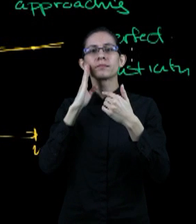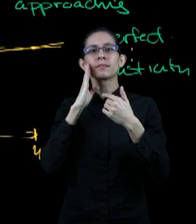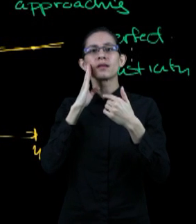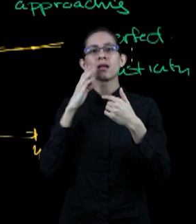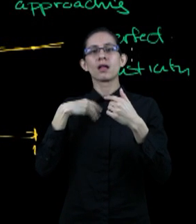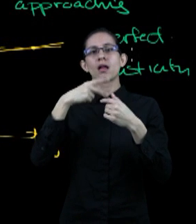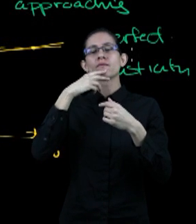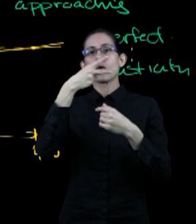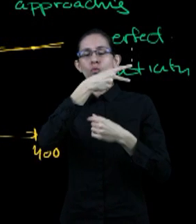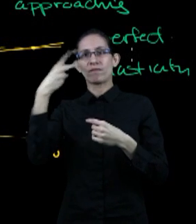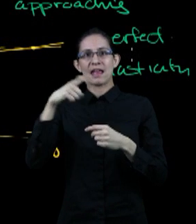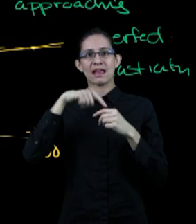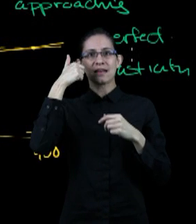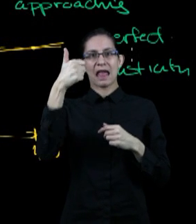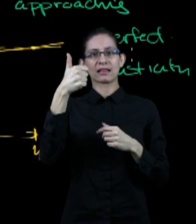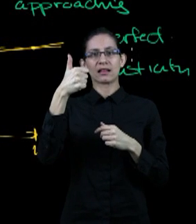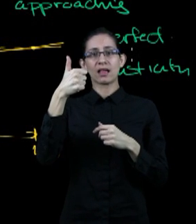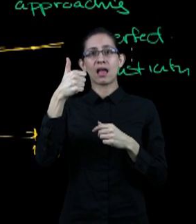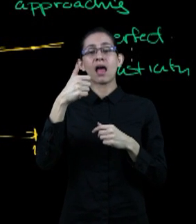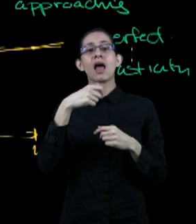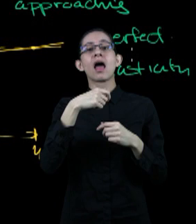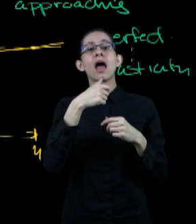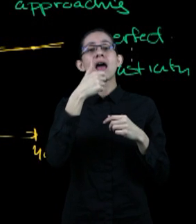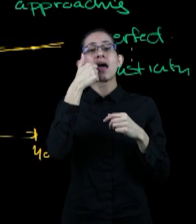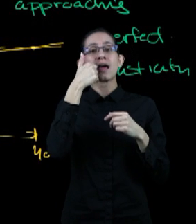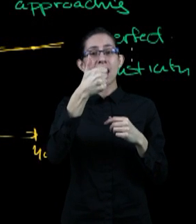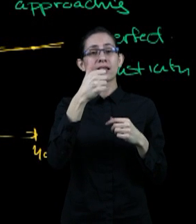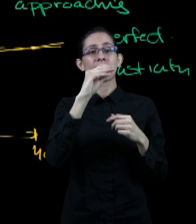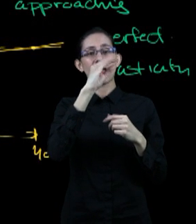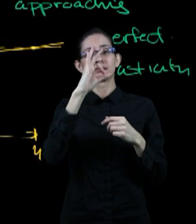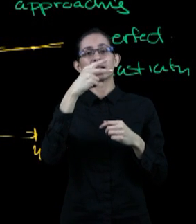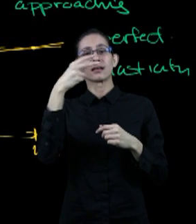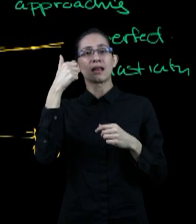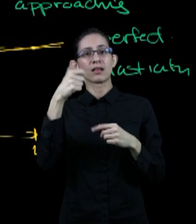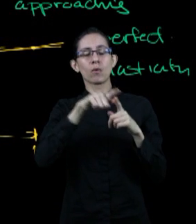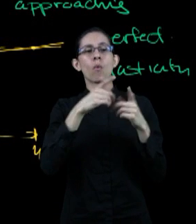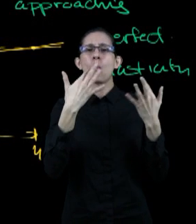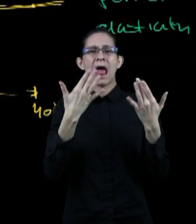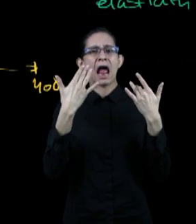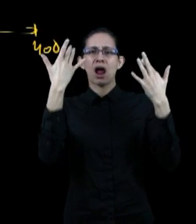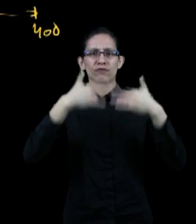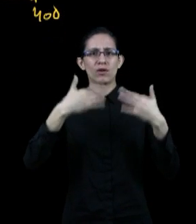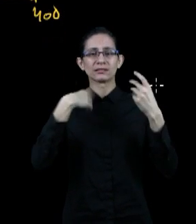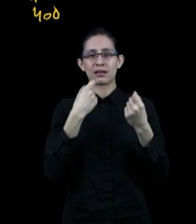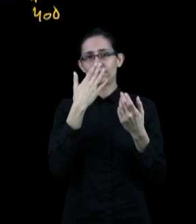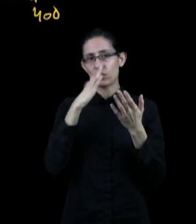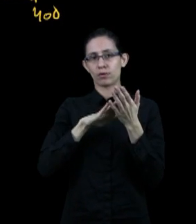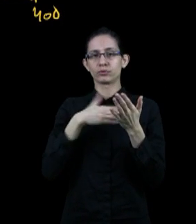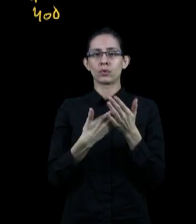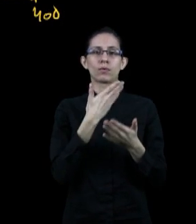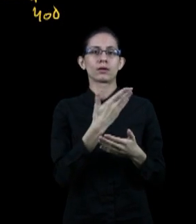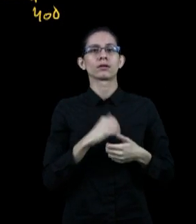właściwie każdą o stałej elastyczności. Ale jeśli chodzi o elastyczność jednostkową, to wygląda ona tak.